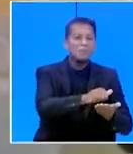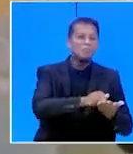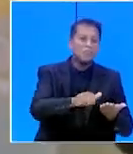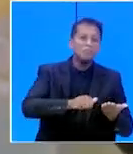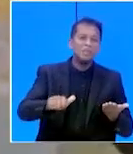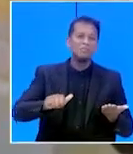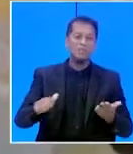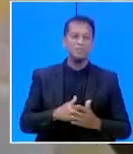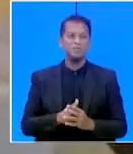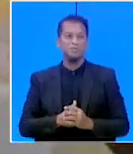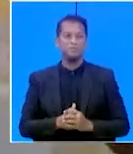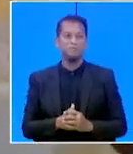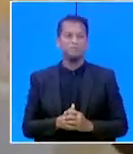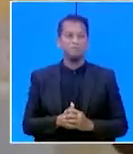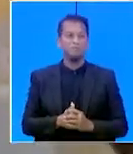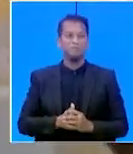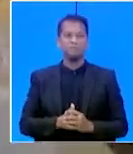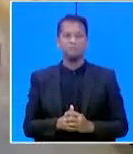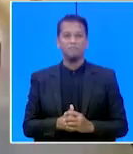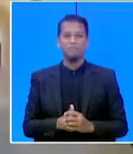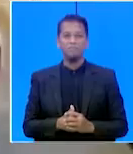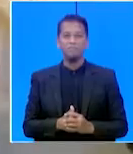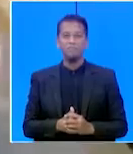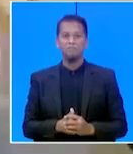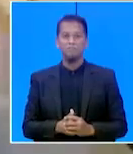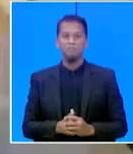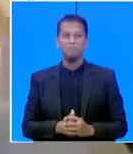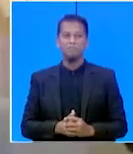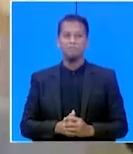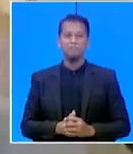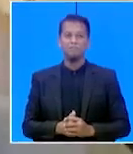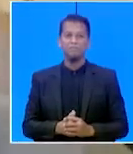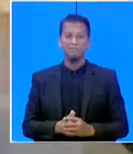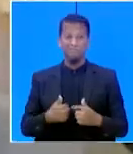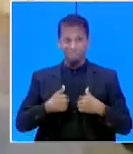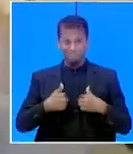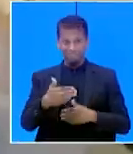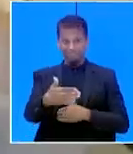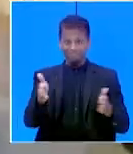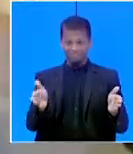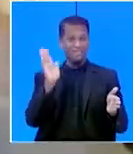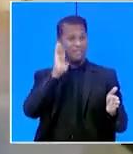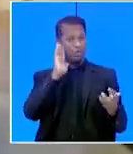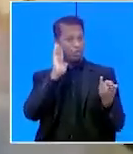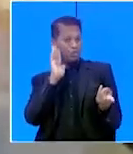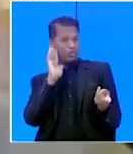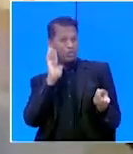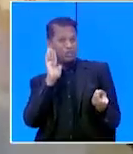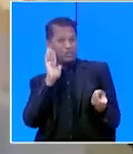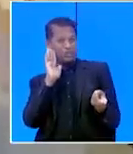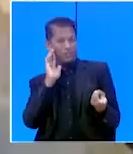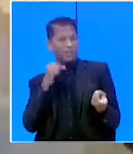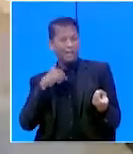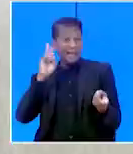Kalau itu apa, bagi saya ada Curakoboan. Saya tidur sini. Kalau yang perempuan istri saya,